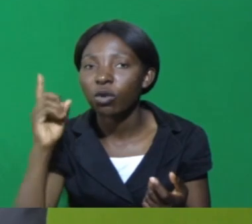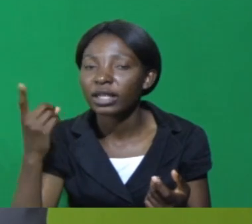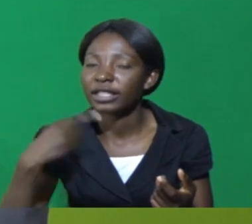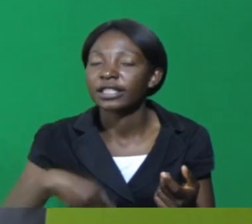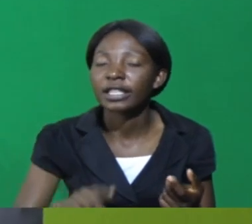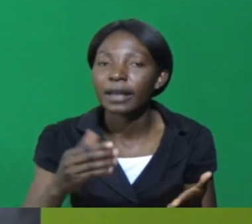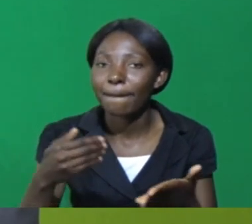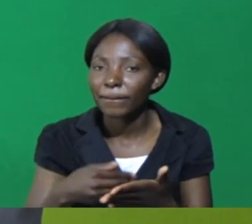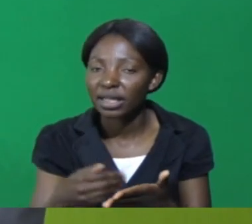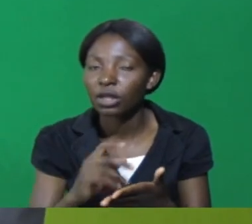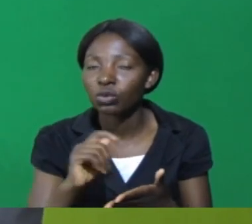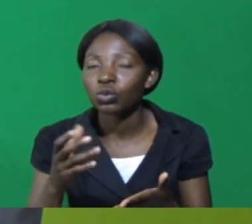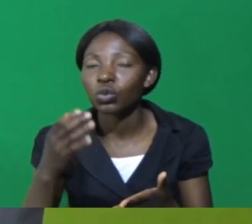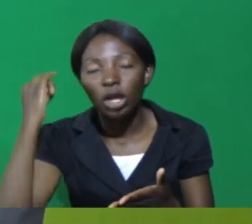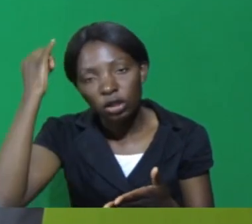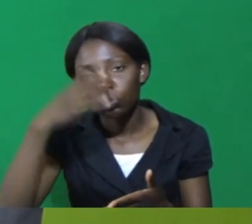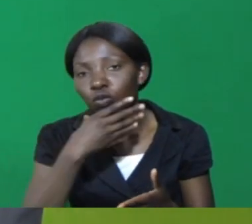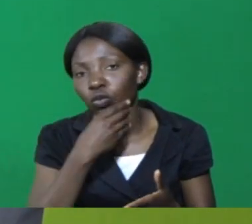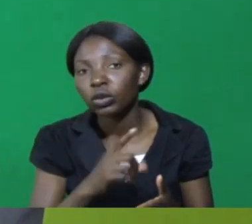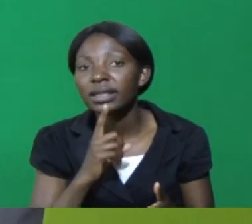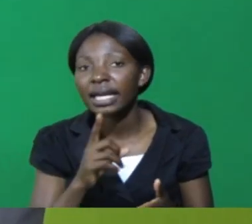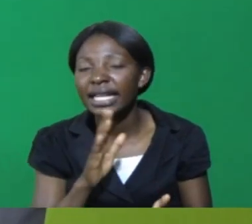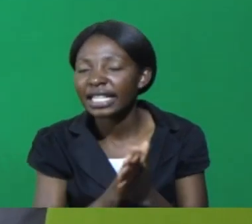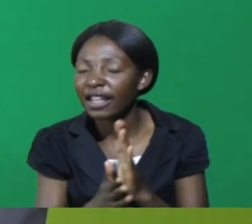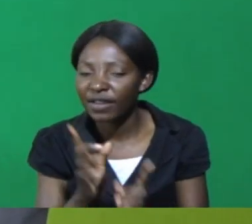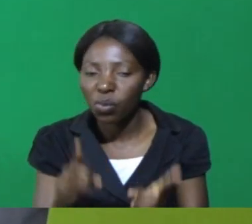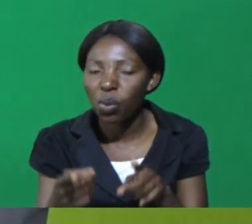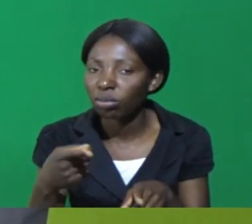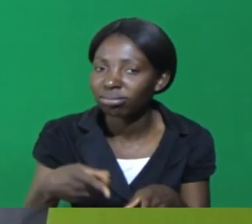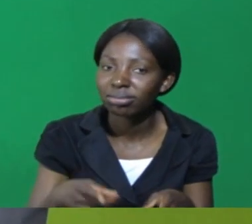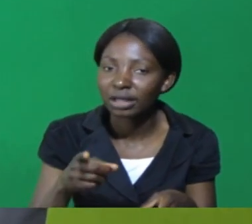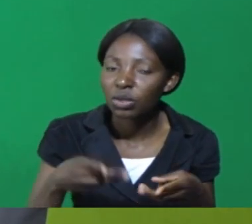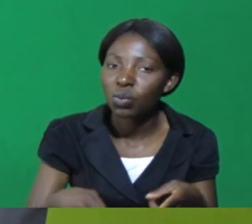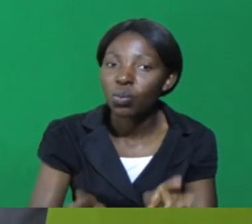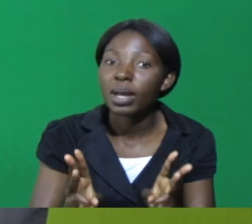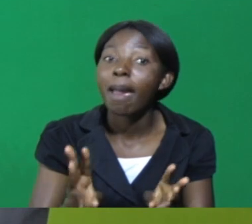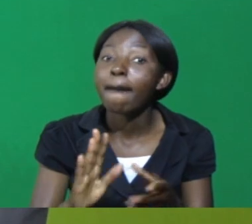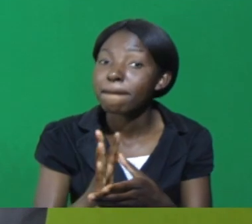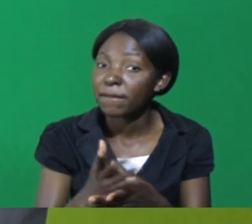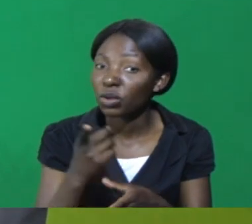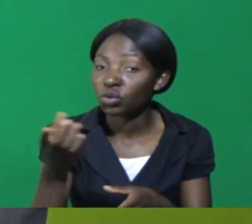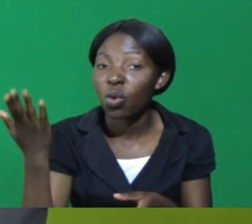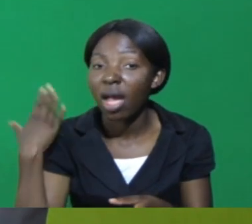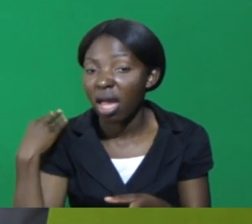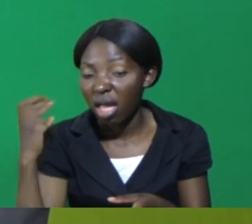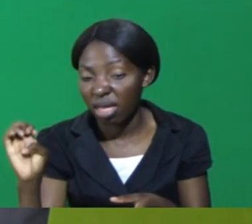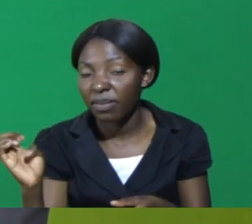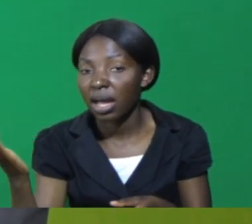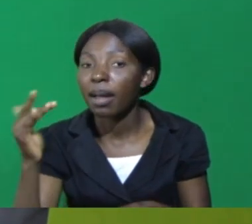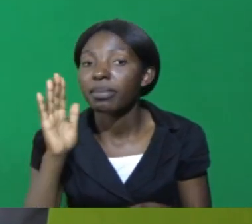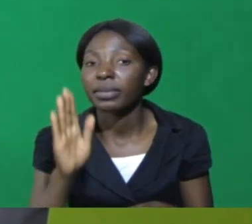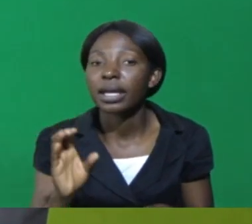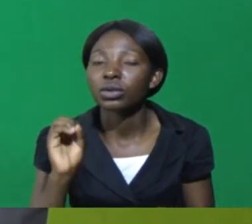waIsraeri akati, chenjerai murege kupfuura nopokuti nokuti vaSiria voburukira ipapo. Ipapo